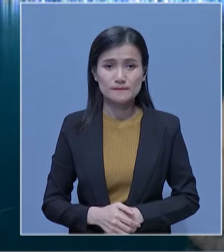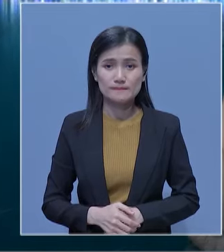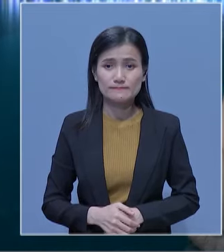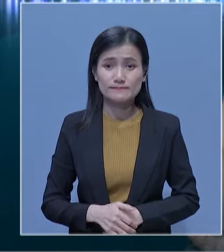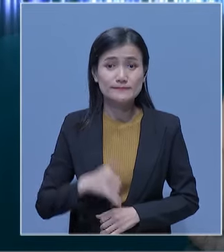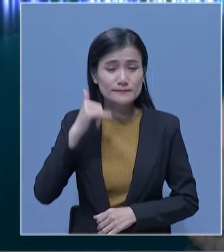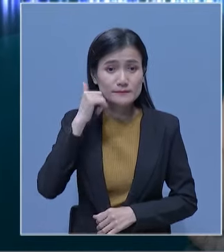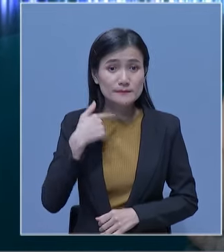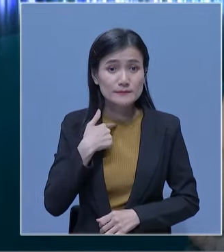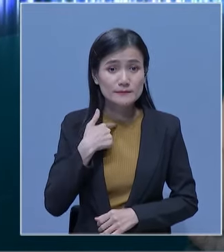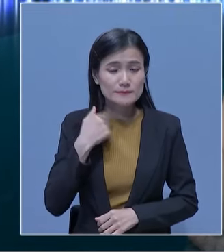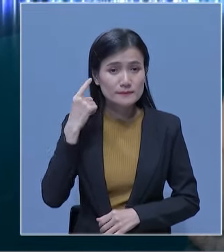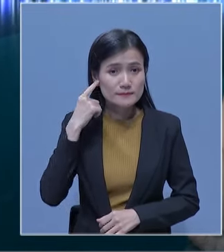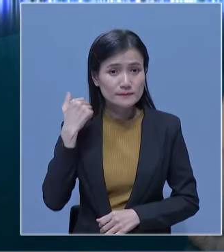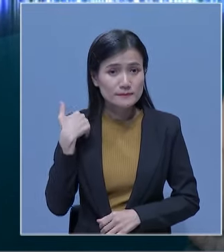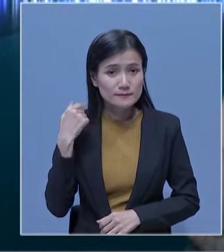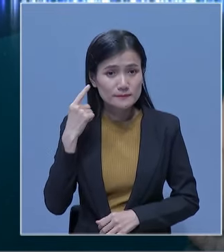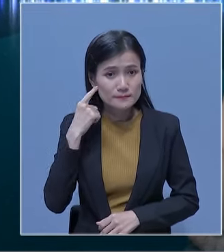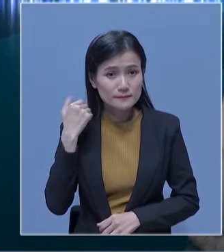ได้ยินไหมครับท่านรองคะได้ยินไหมคะ